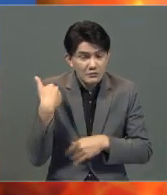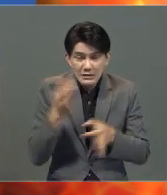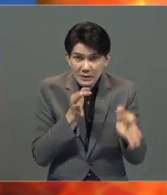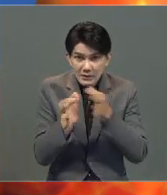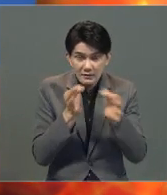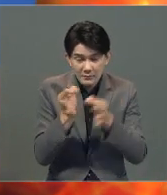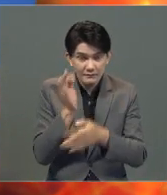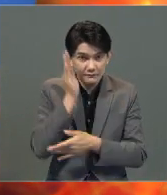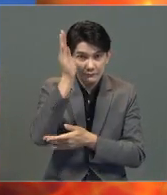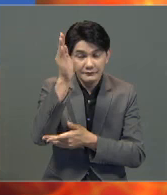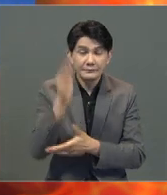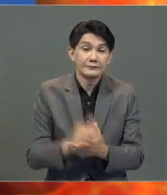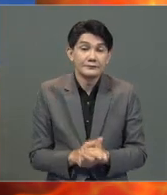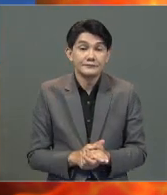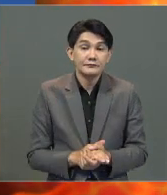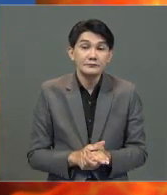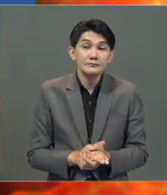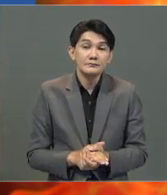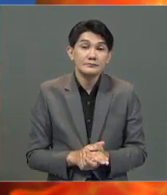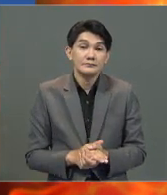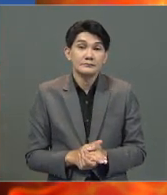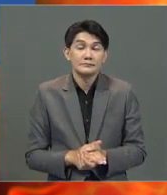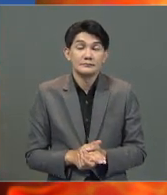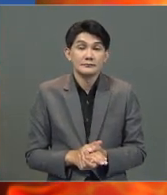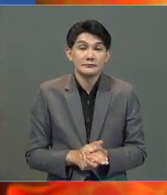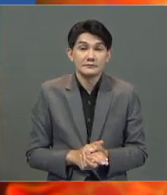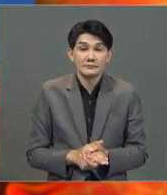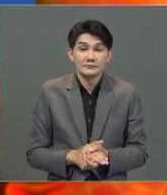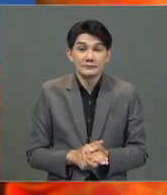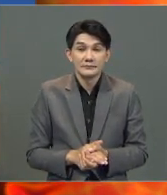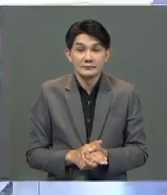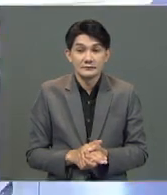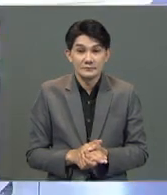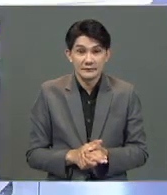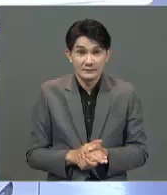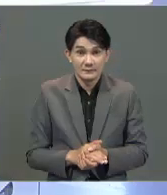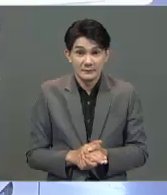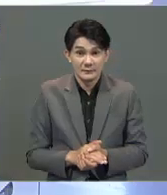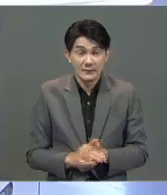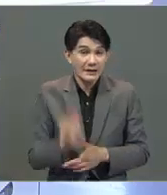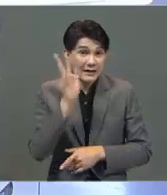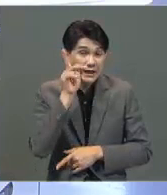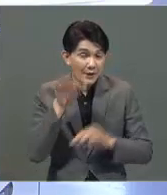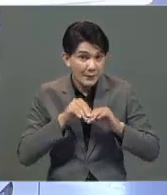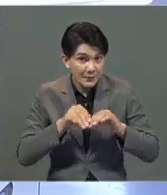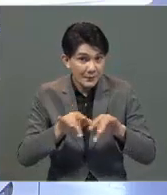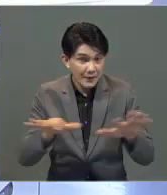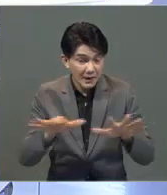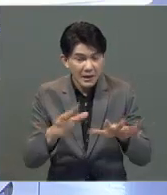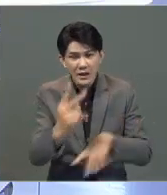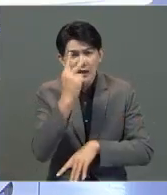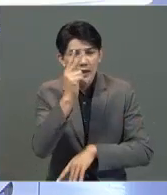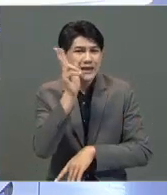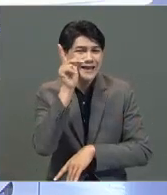จะมาชี้แจงรายละเอียดต่อไปค่ะอ่ะเรามาดูเรื่องของเขาเลยนะคะหลายๆคน